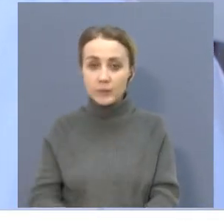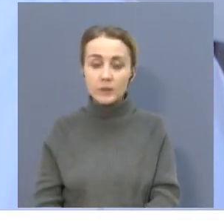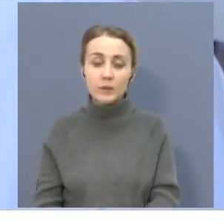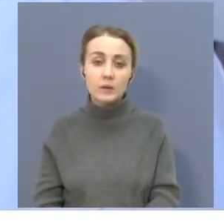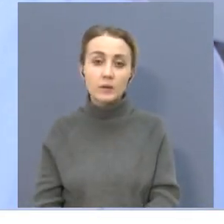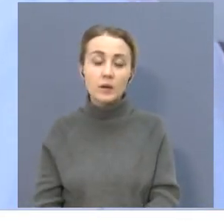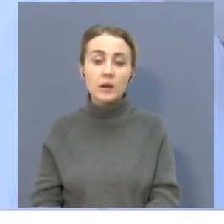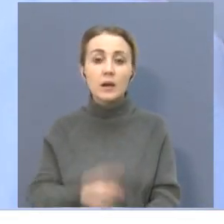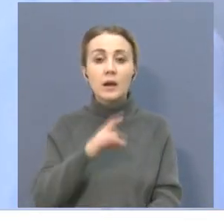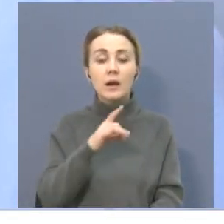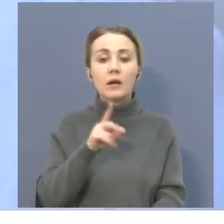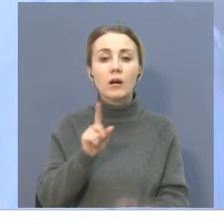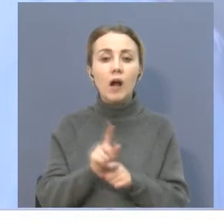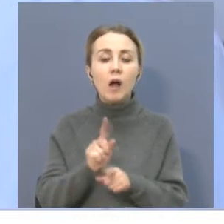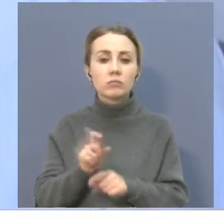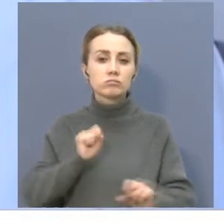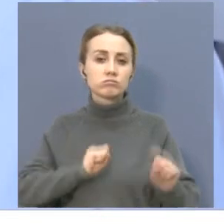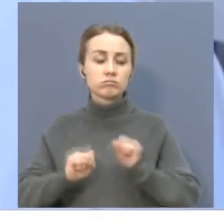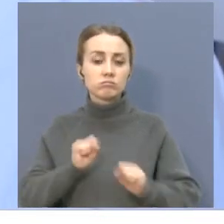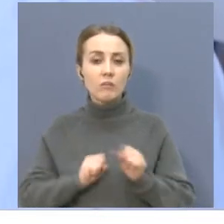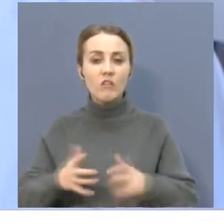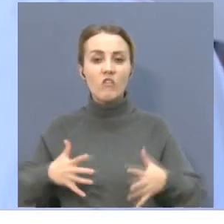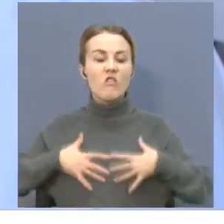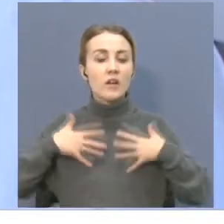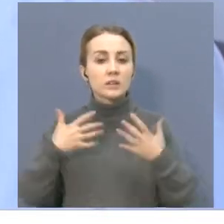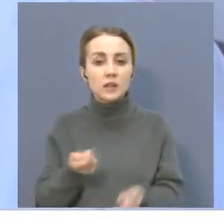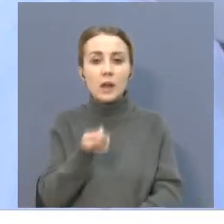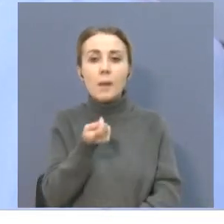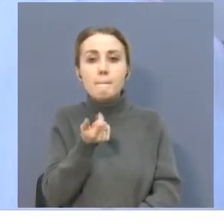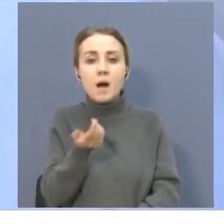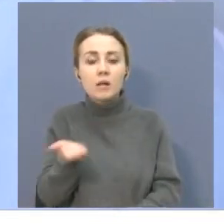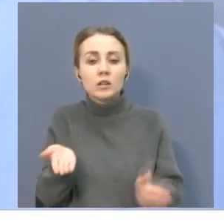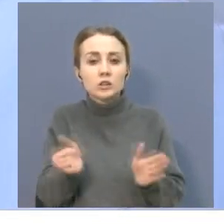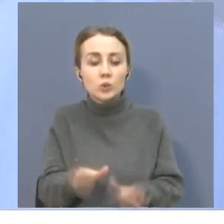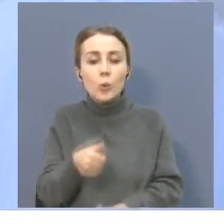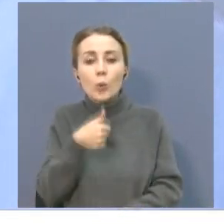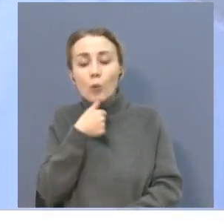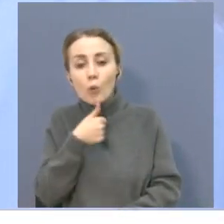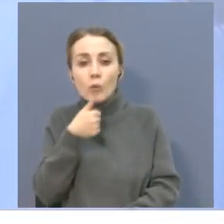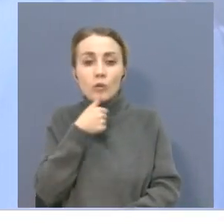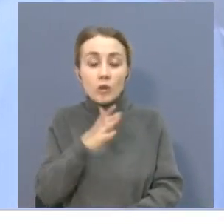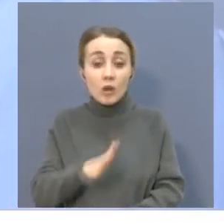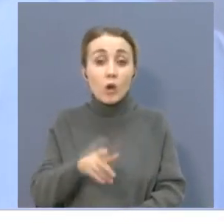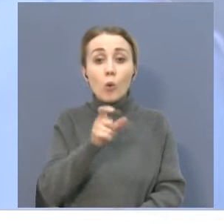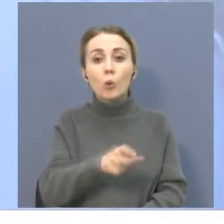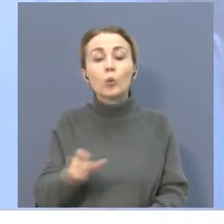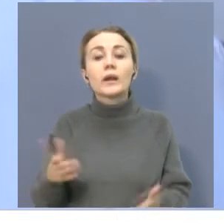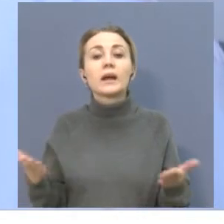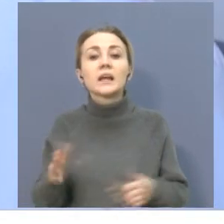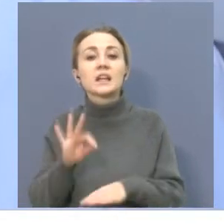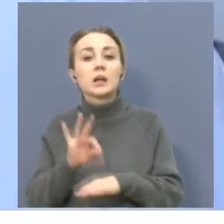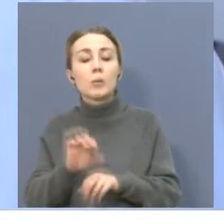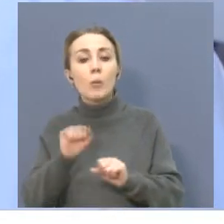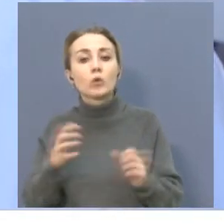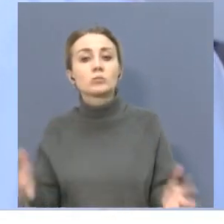жасушаларының трансплантациясы, иммун тапшылығы, алмасу аурулары, гематологиялық және онкологиялық аурулары бар адамдарды